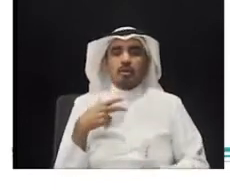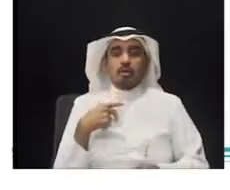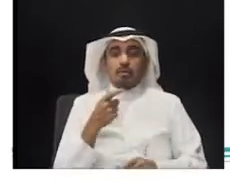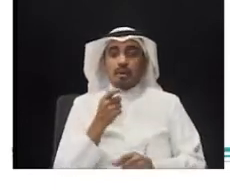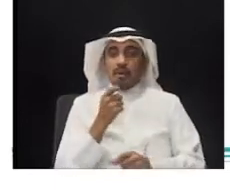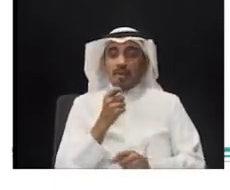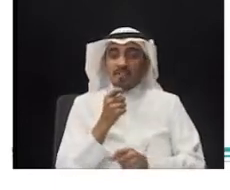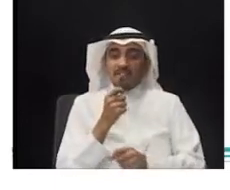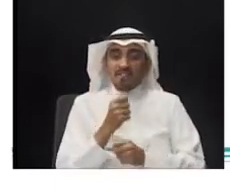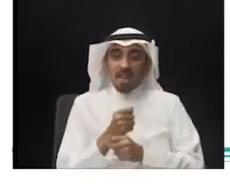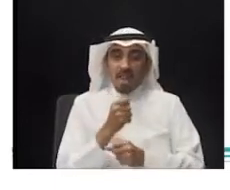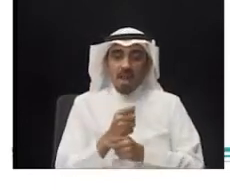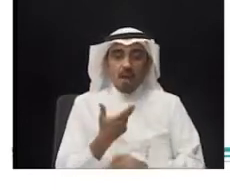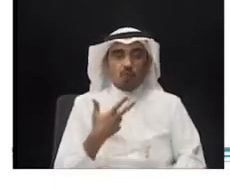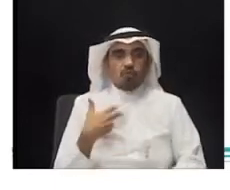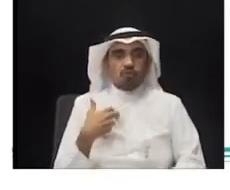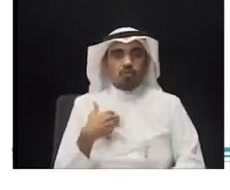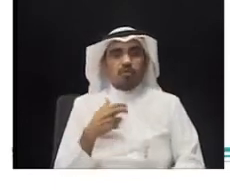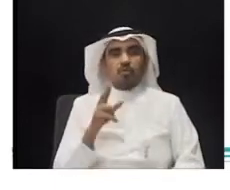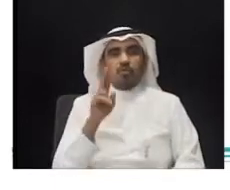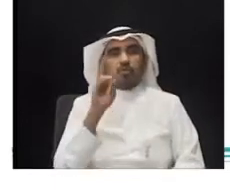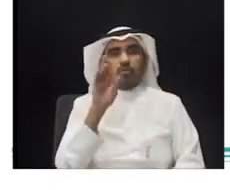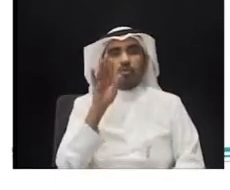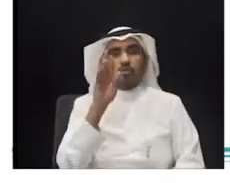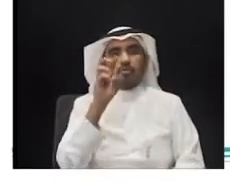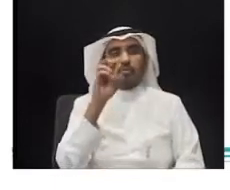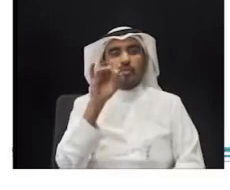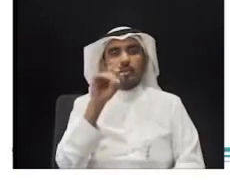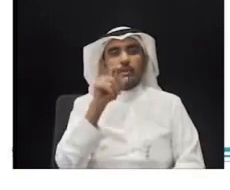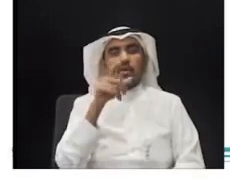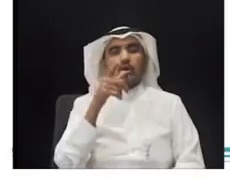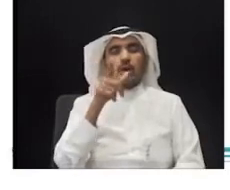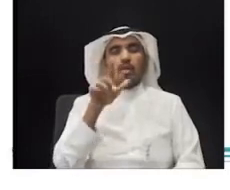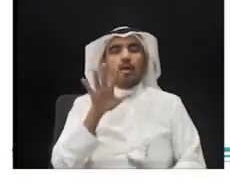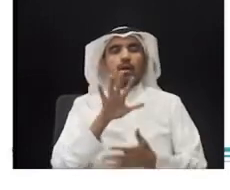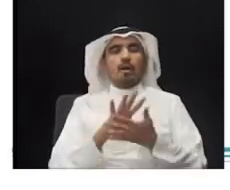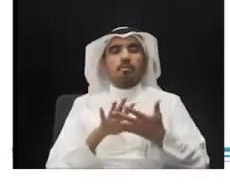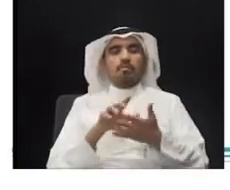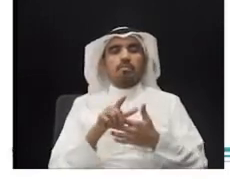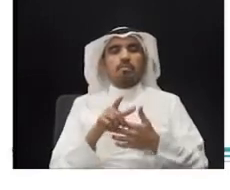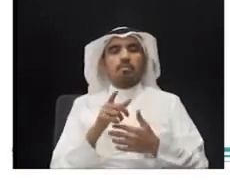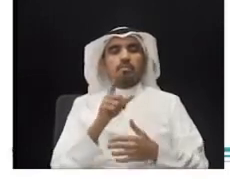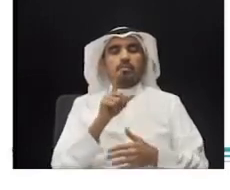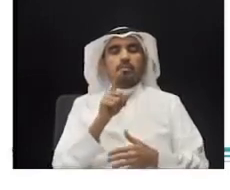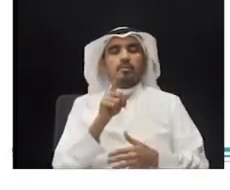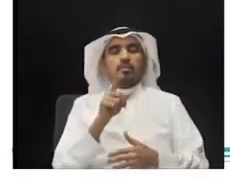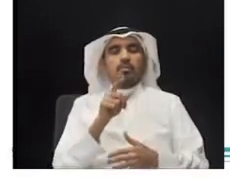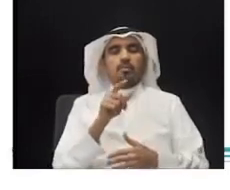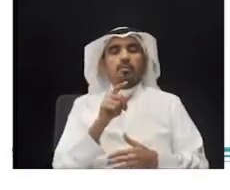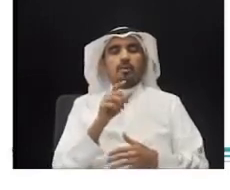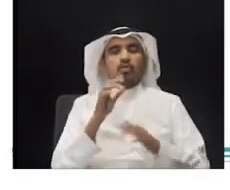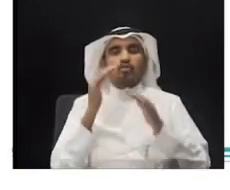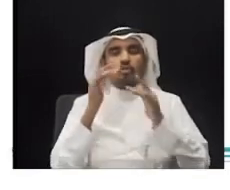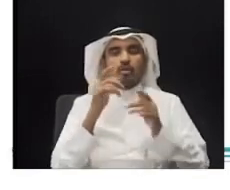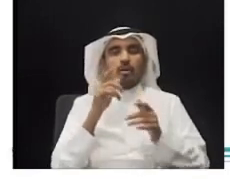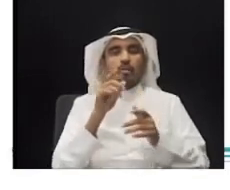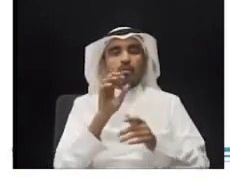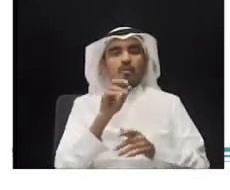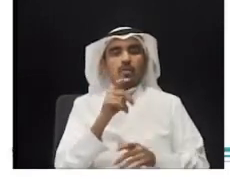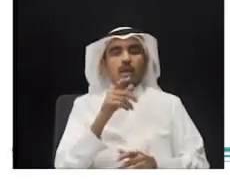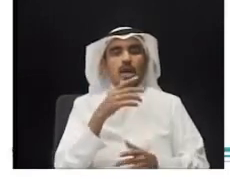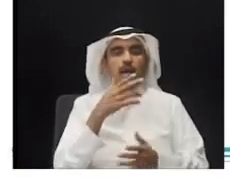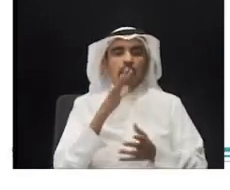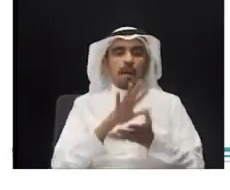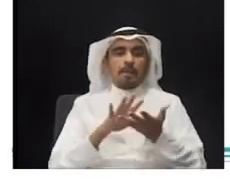كانت هذه الجملة اسمية أم جملة فعلية. تثمر الشجرة جملة خبرية، وكذلك الشجرة مثمرة جملة